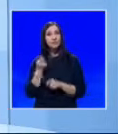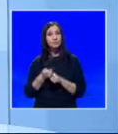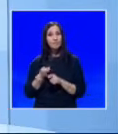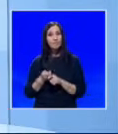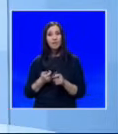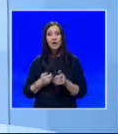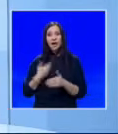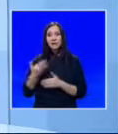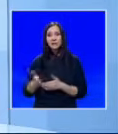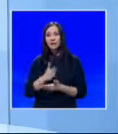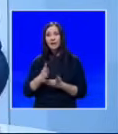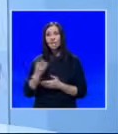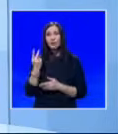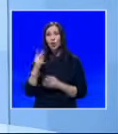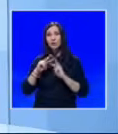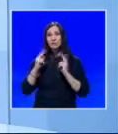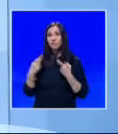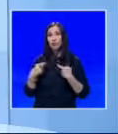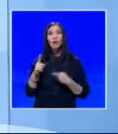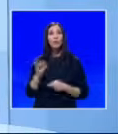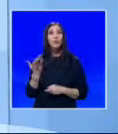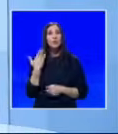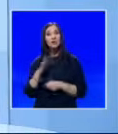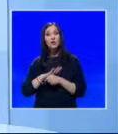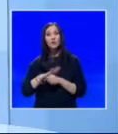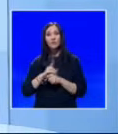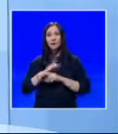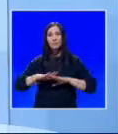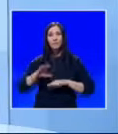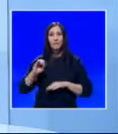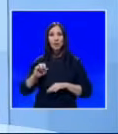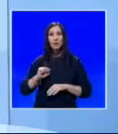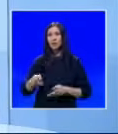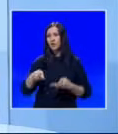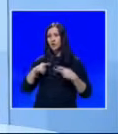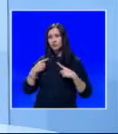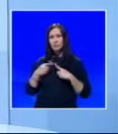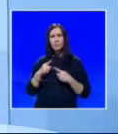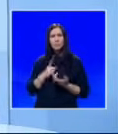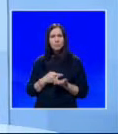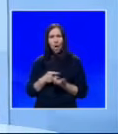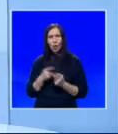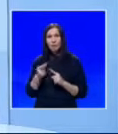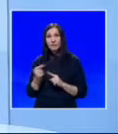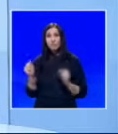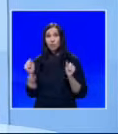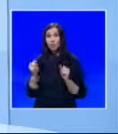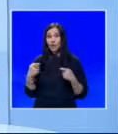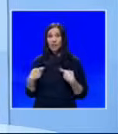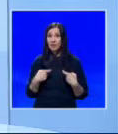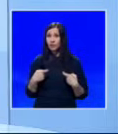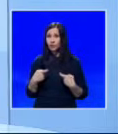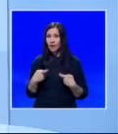след края на Втората световна война и която беше в основата на мира в Европа. И се връщаме към някои принципи от студената